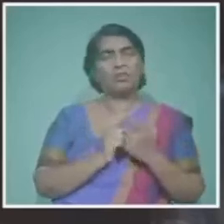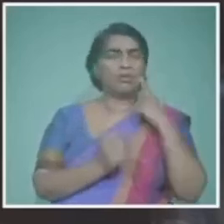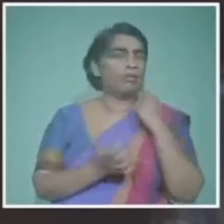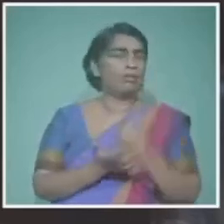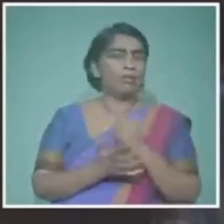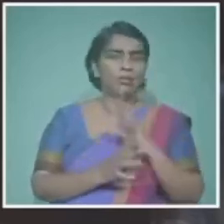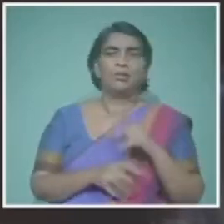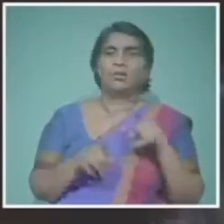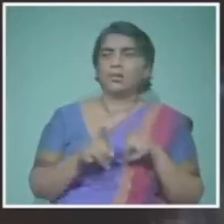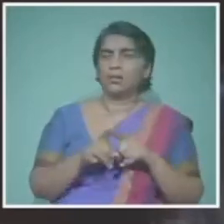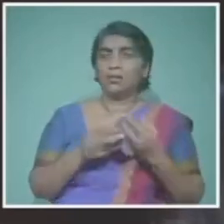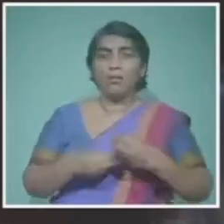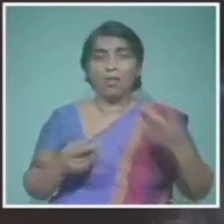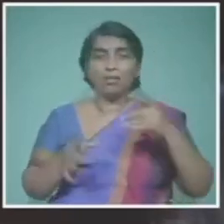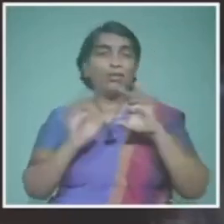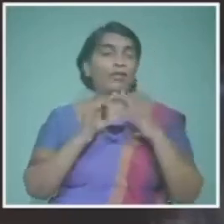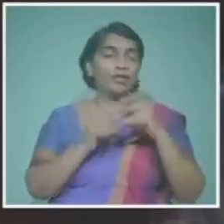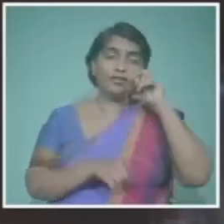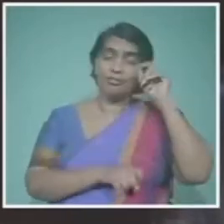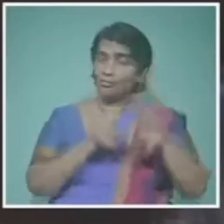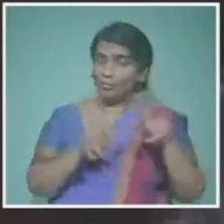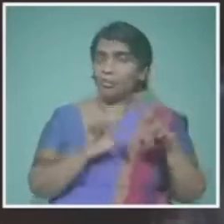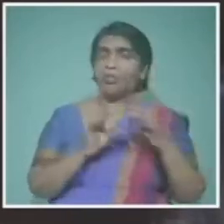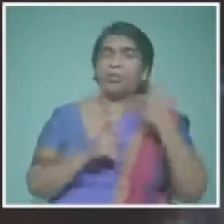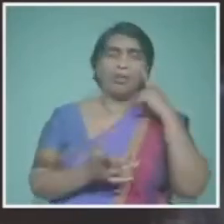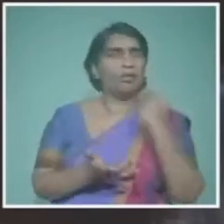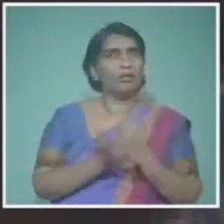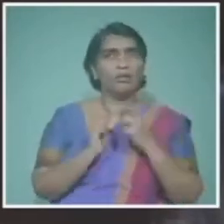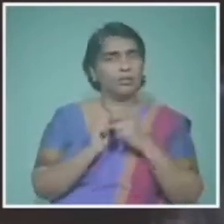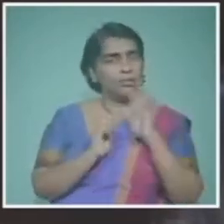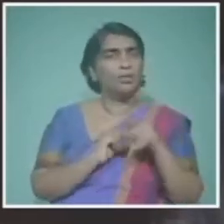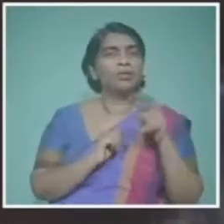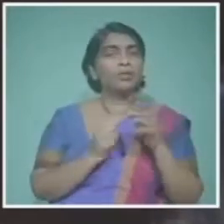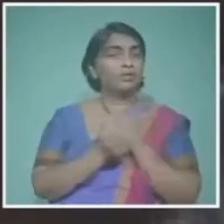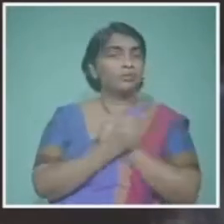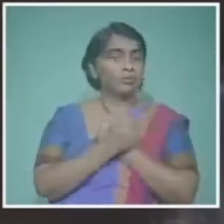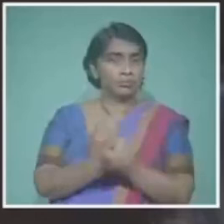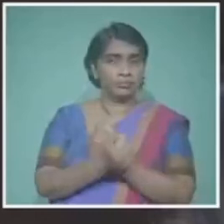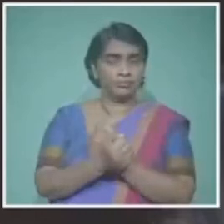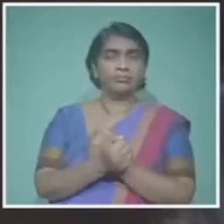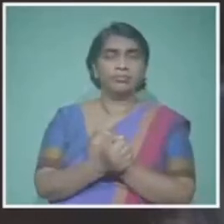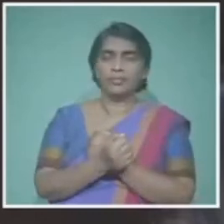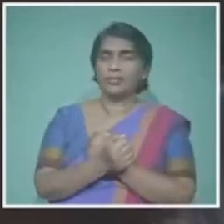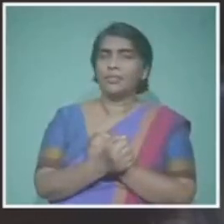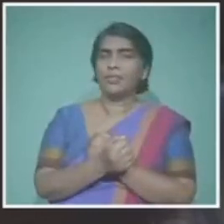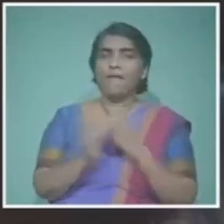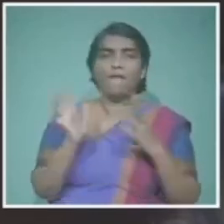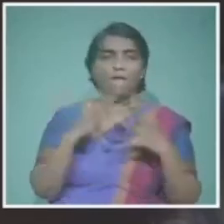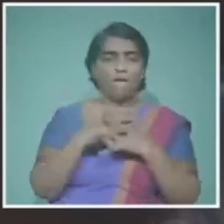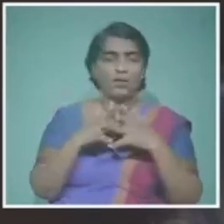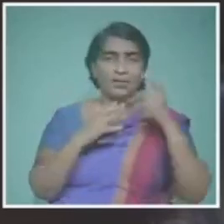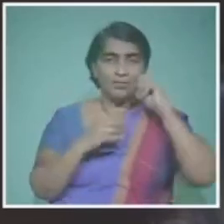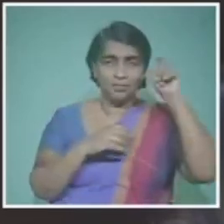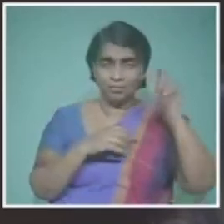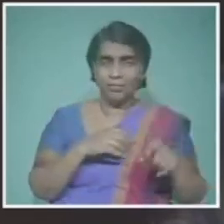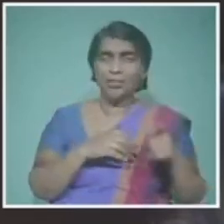inoa. Hebagai aturan itu janata yang janata bagi Paul Prisat aturan berita inoa. Irbar berita inoa. Dengan tuah kata kara. Arab mee wasan dalam tulis yang kata